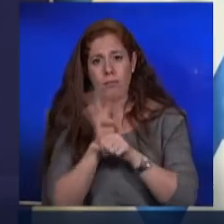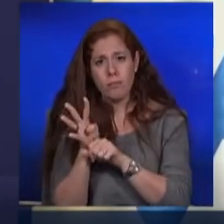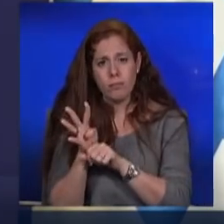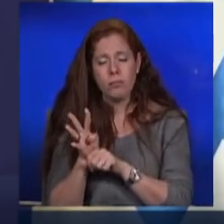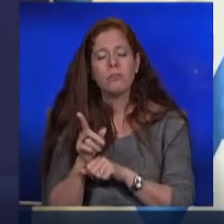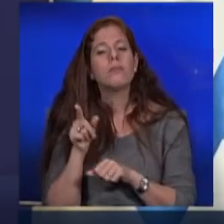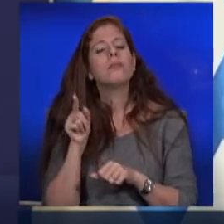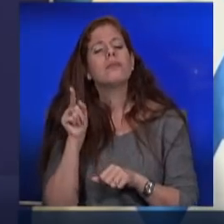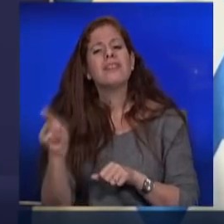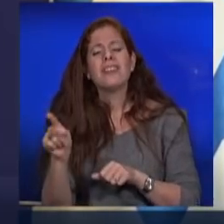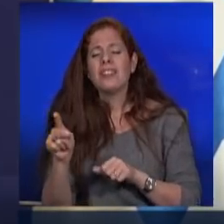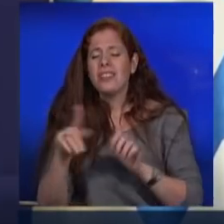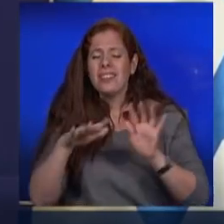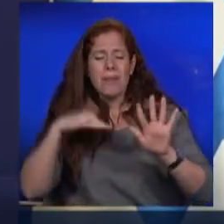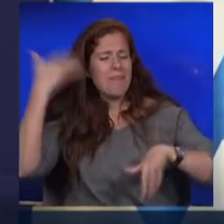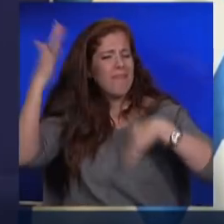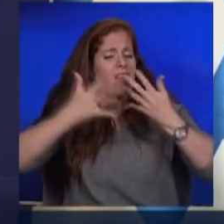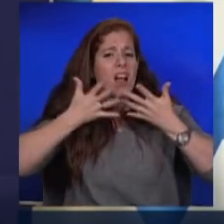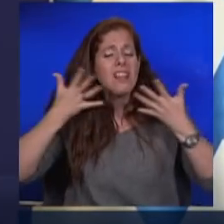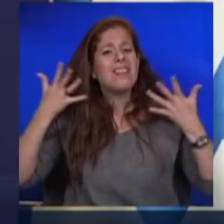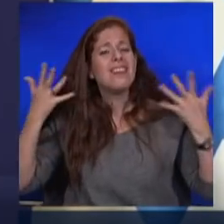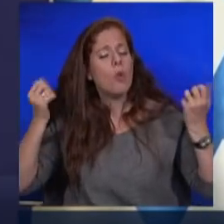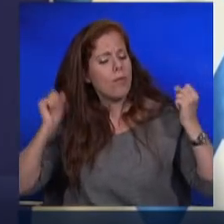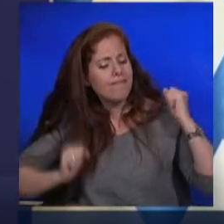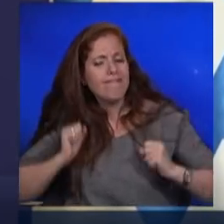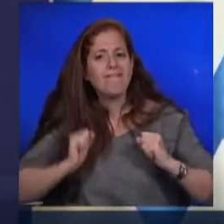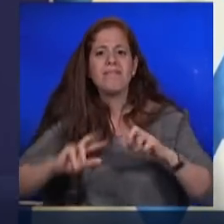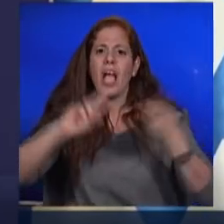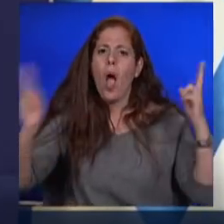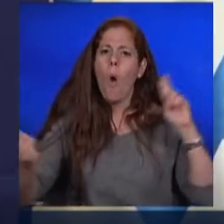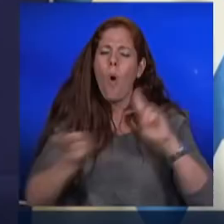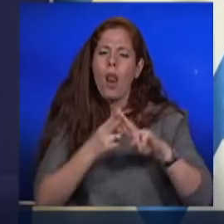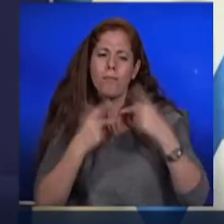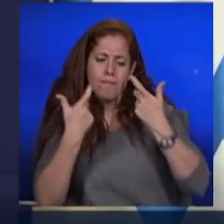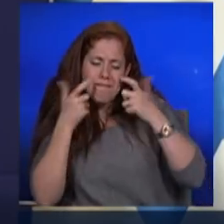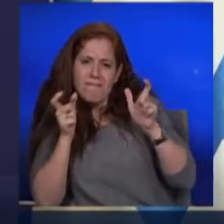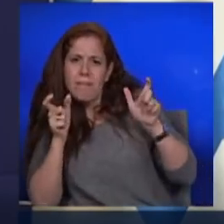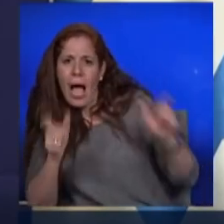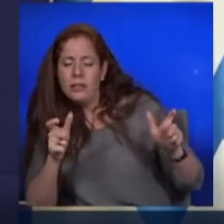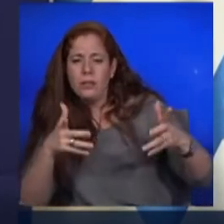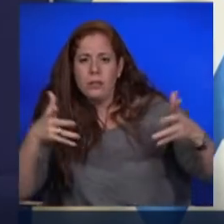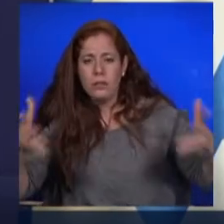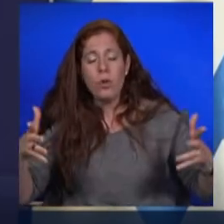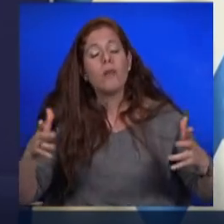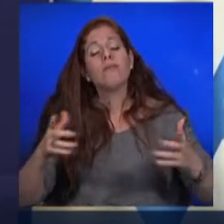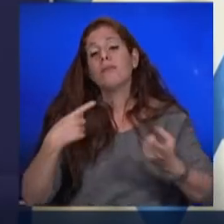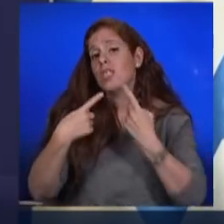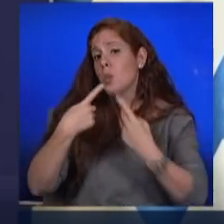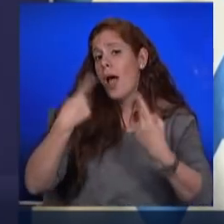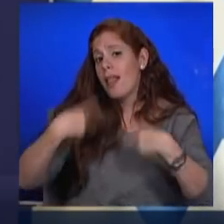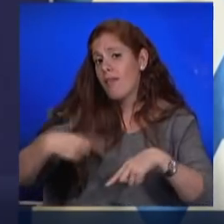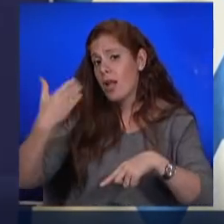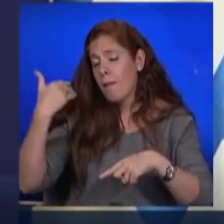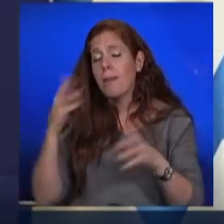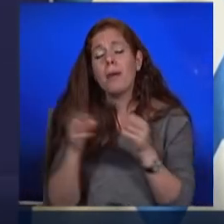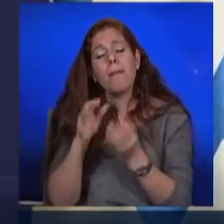אדירה. העולם נמצא בחזית אחת גדולה. שוחחתי שוב לפני ימים אחדים עם ידידי,